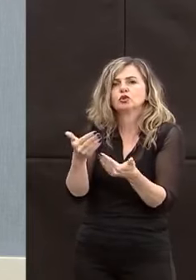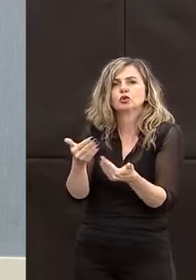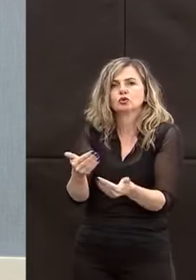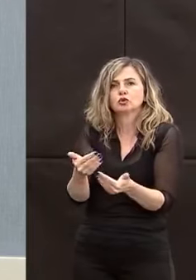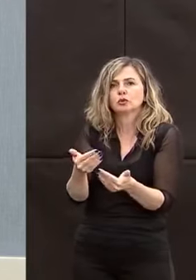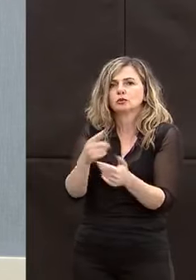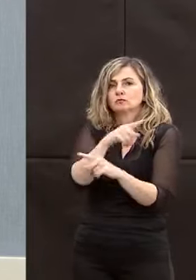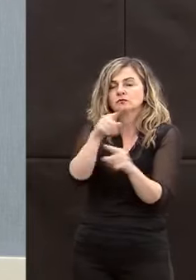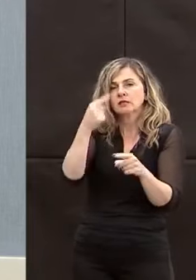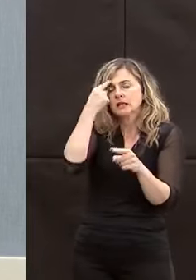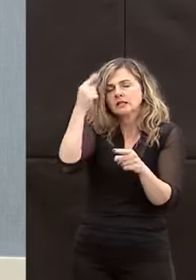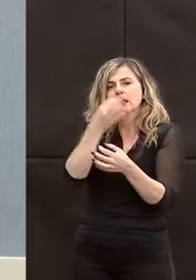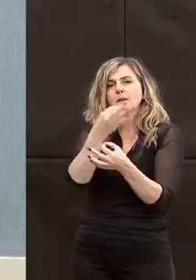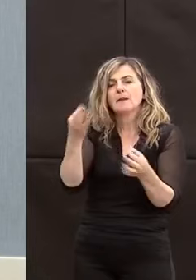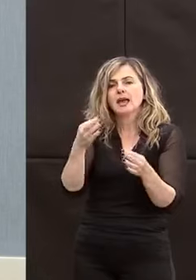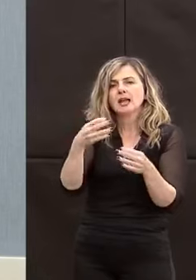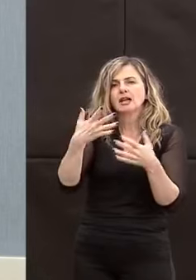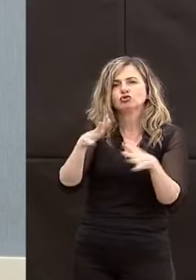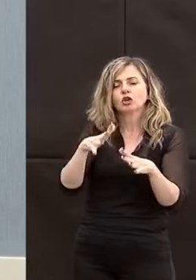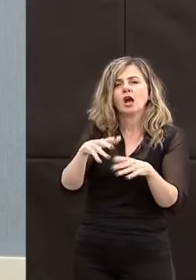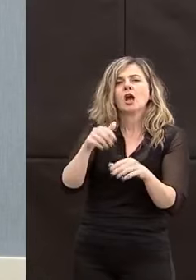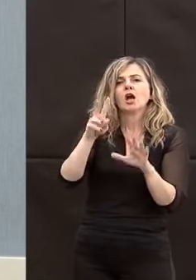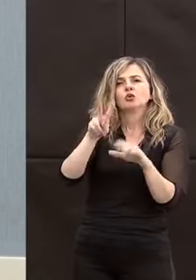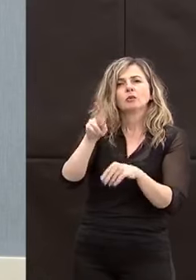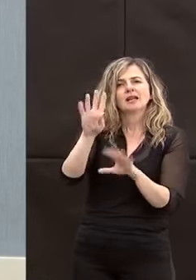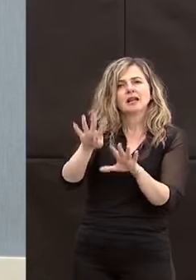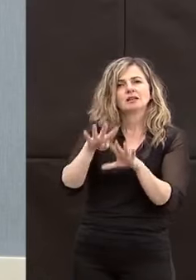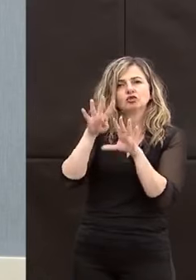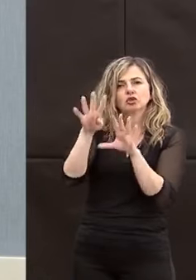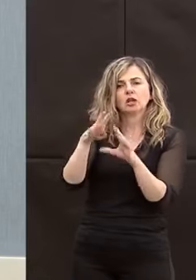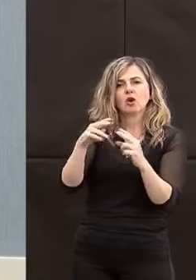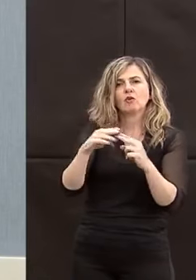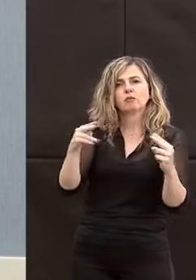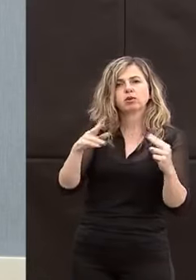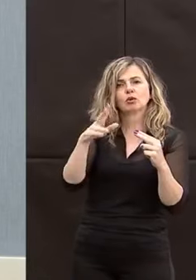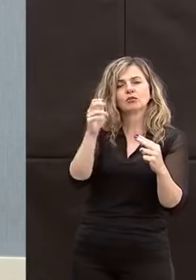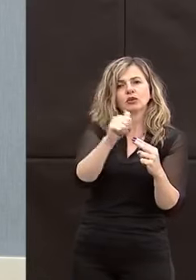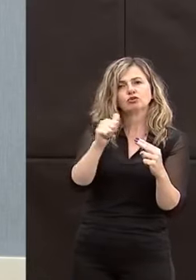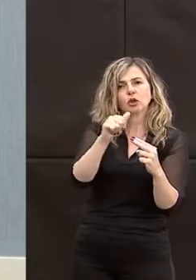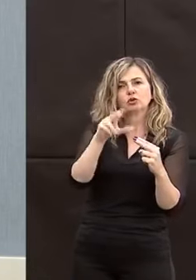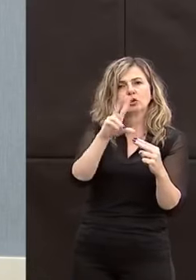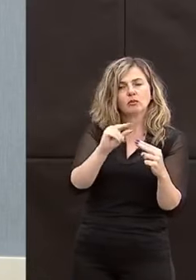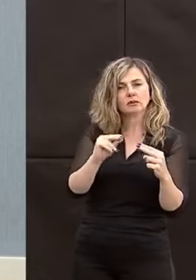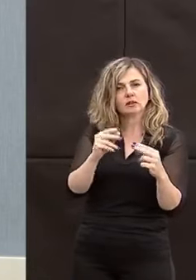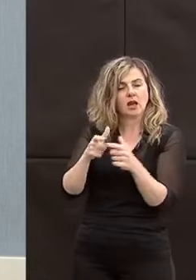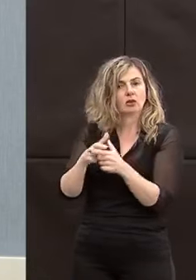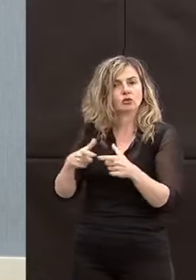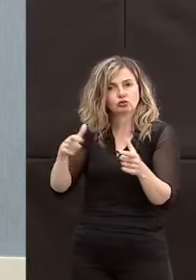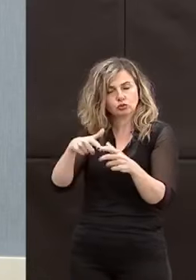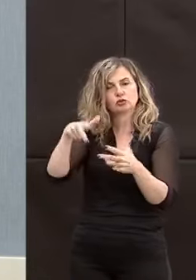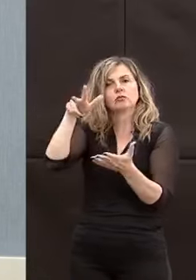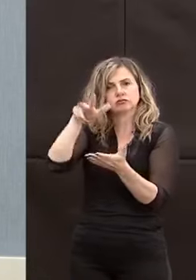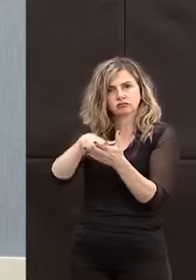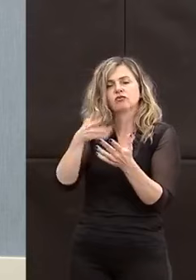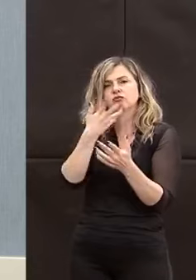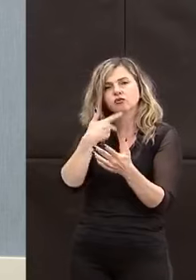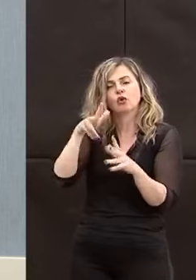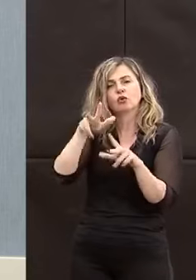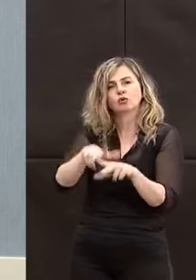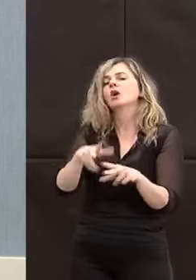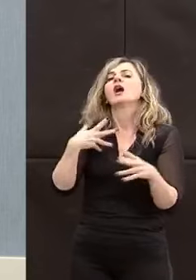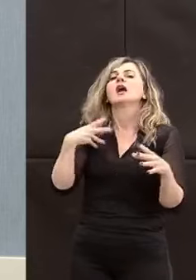sapete bene che già dal 2019 la provincia autonoma di trento e la giunta lo ha voluto fortemente stiamo investendo su